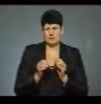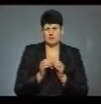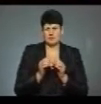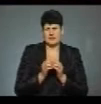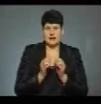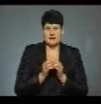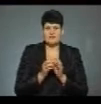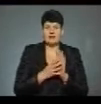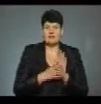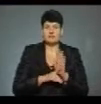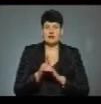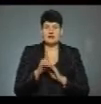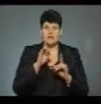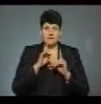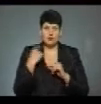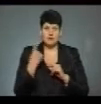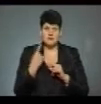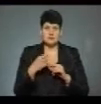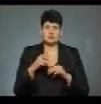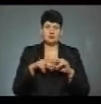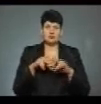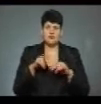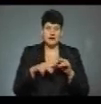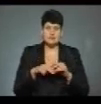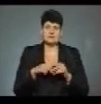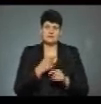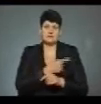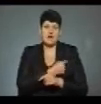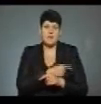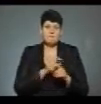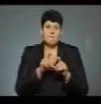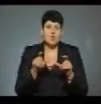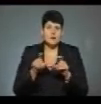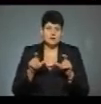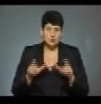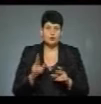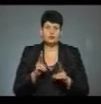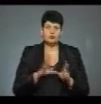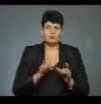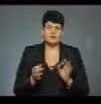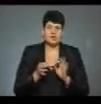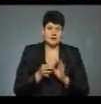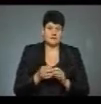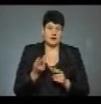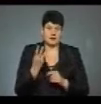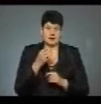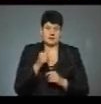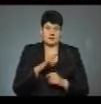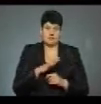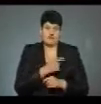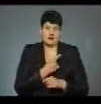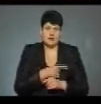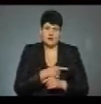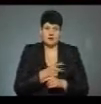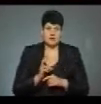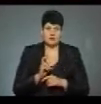почалася. По області будувалися амбулаторії. Хто був причетний, там проводиться область. Я 3 місяці був на лікарняному, от тільки вийшов. І що